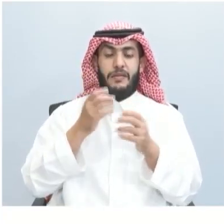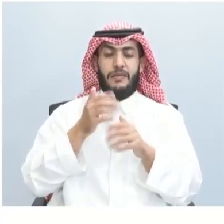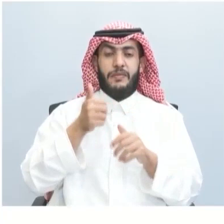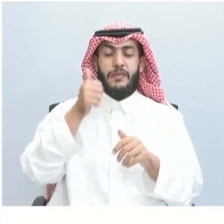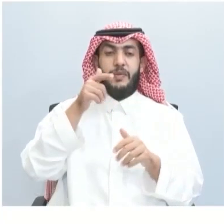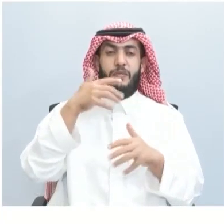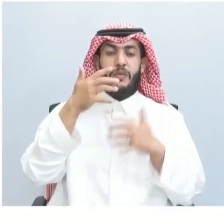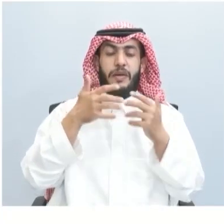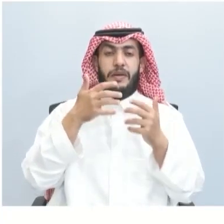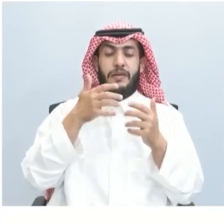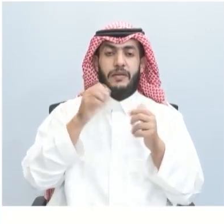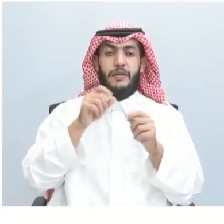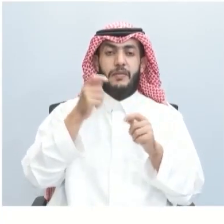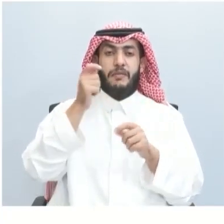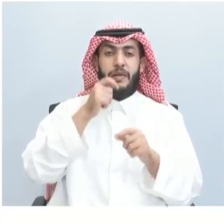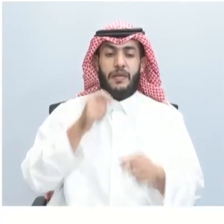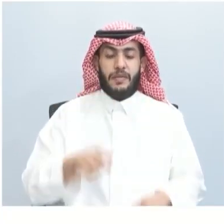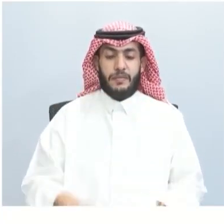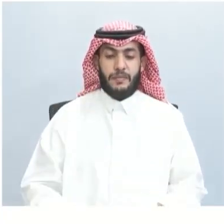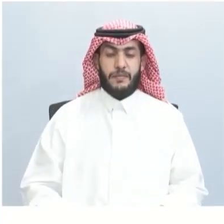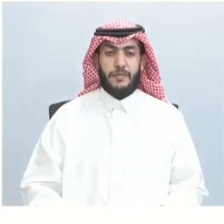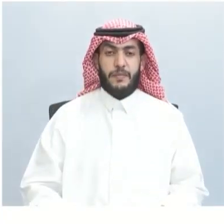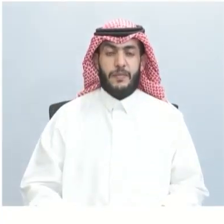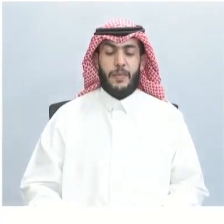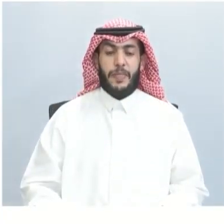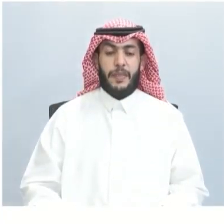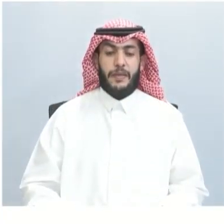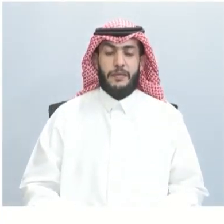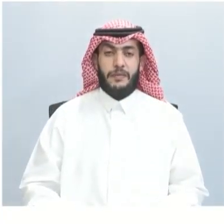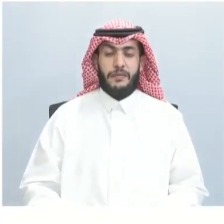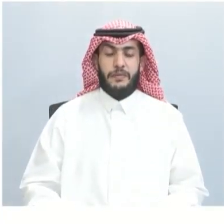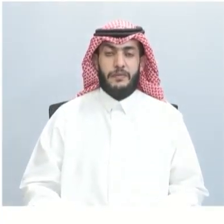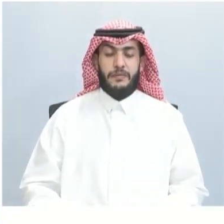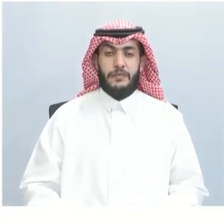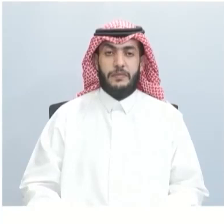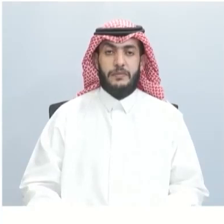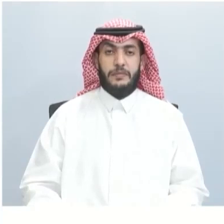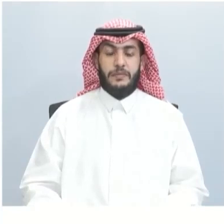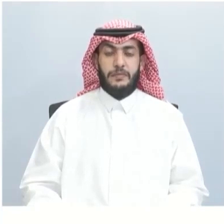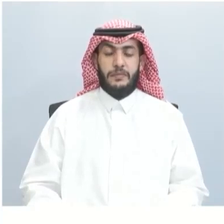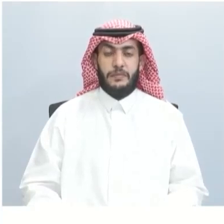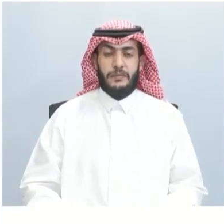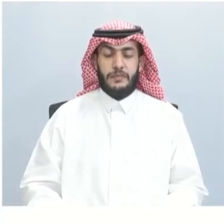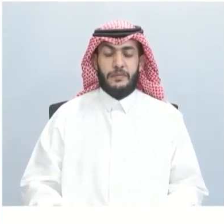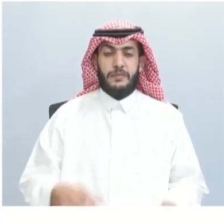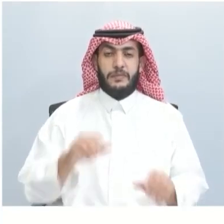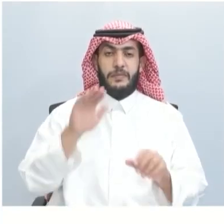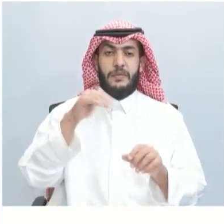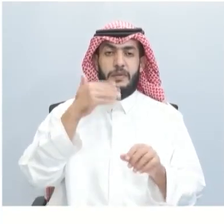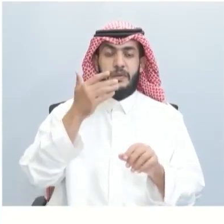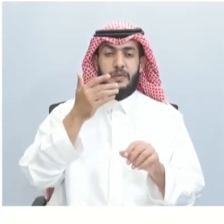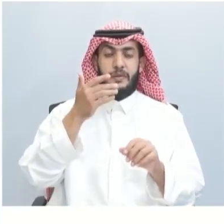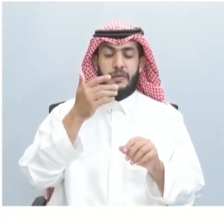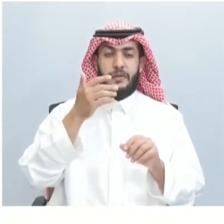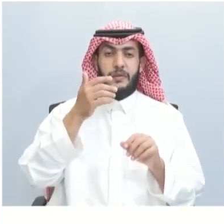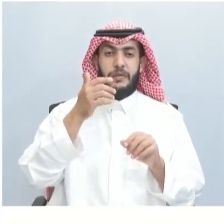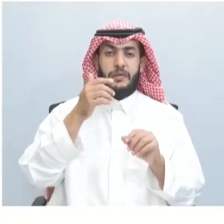تحسين محركات البحث هذا يعني انه يتم استرداد البيانات من الخادم ويتم معالجتها